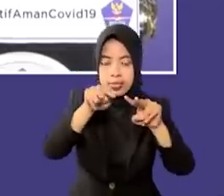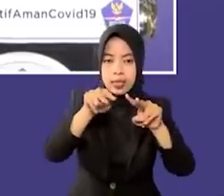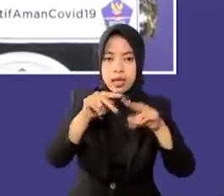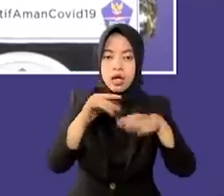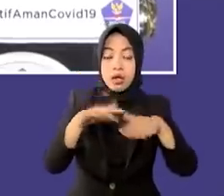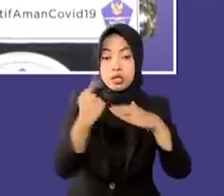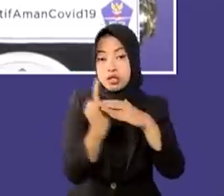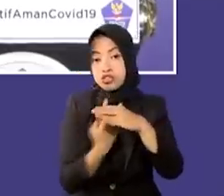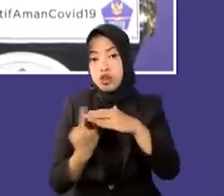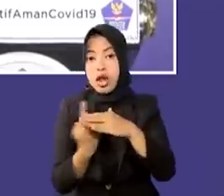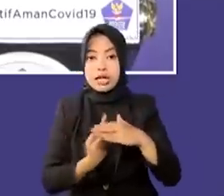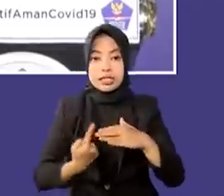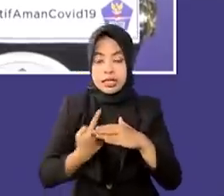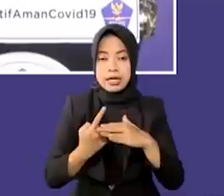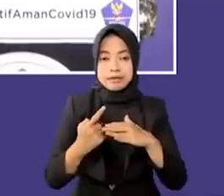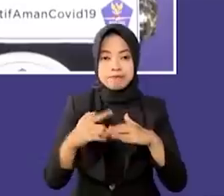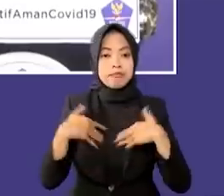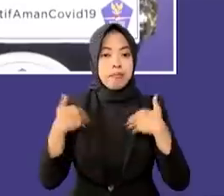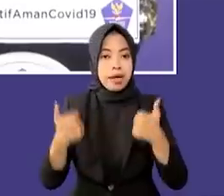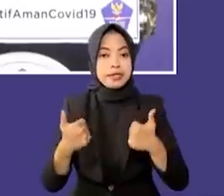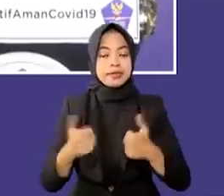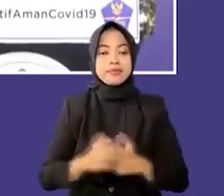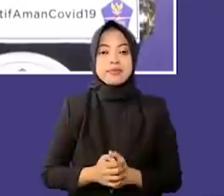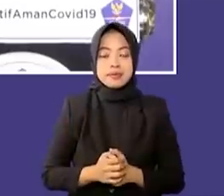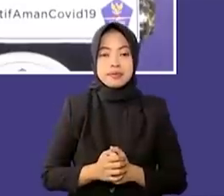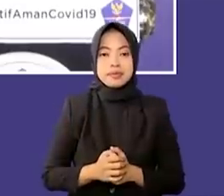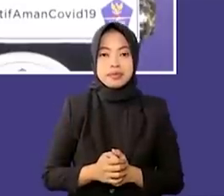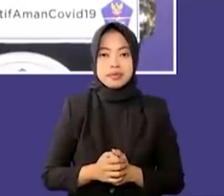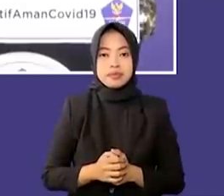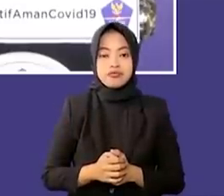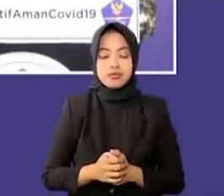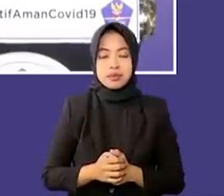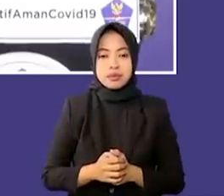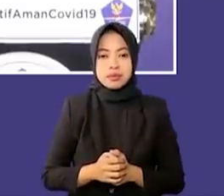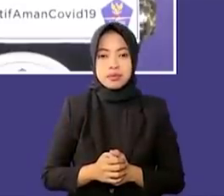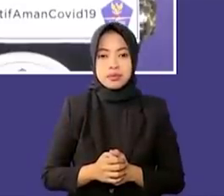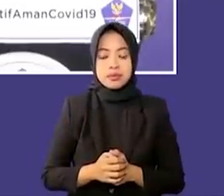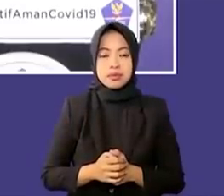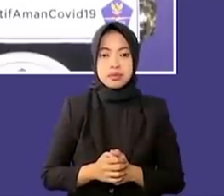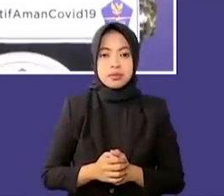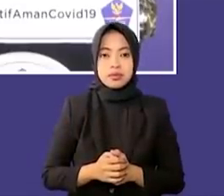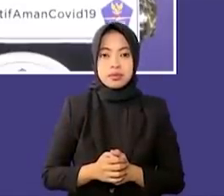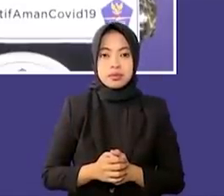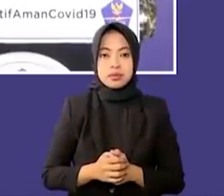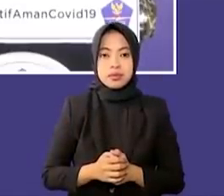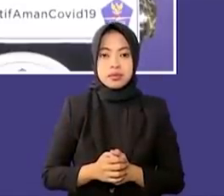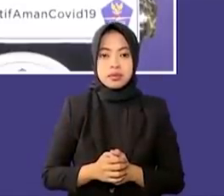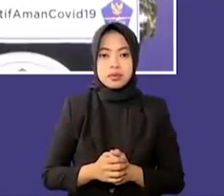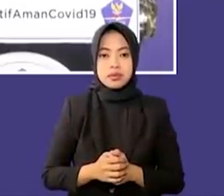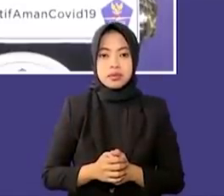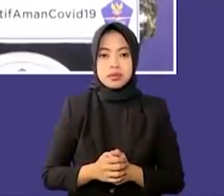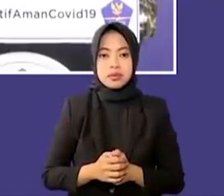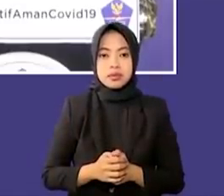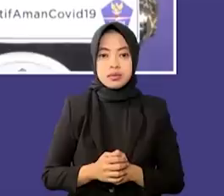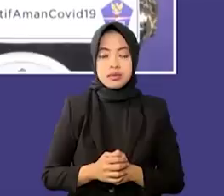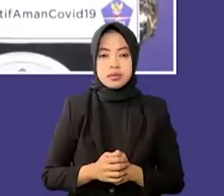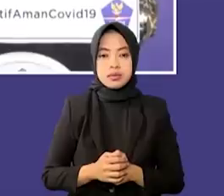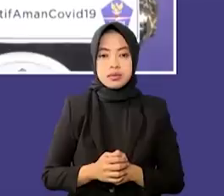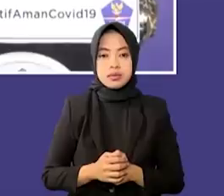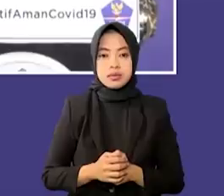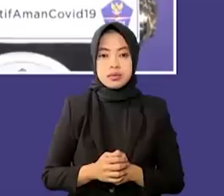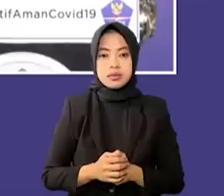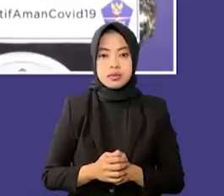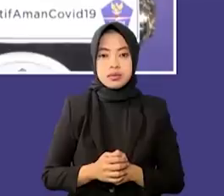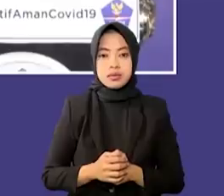melaksanakan isolasi dalam keadaan Hai Oleh karena itu kami memastikan bahwa tidak